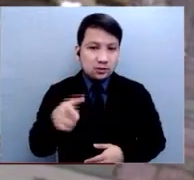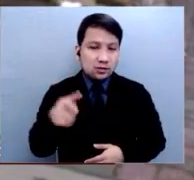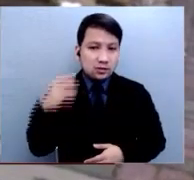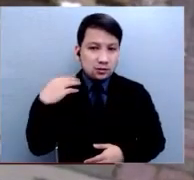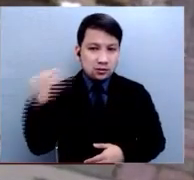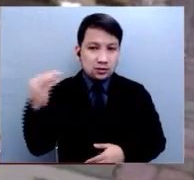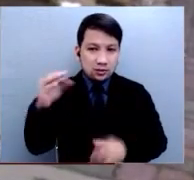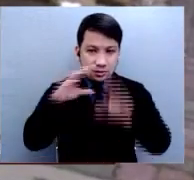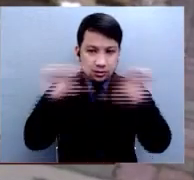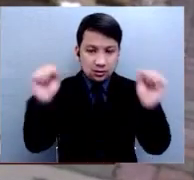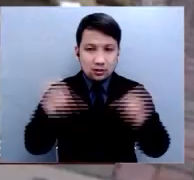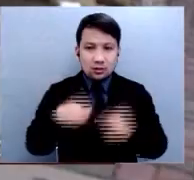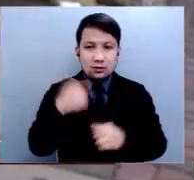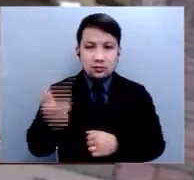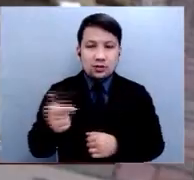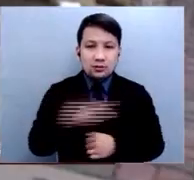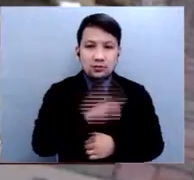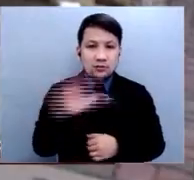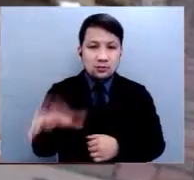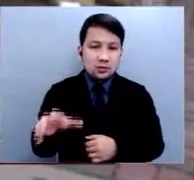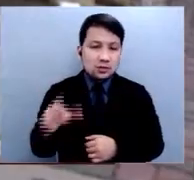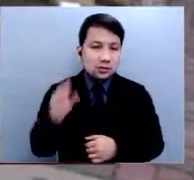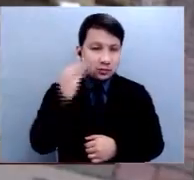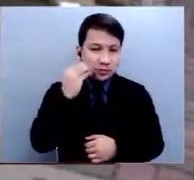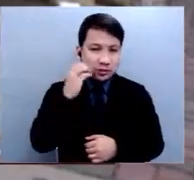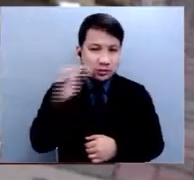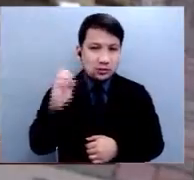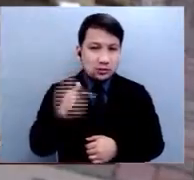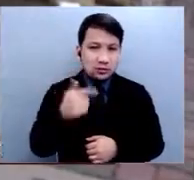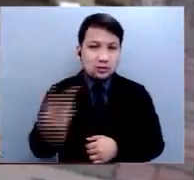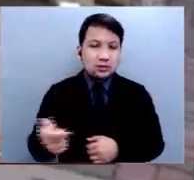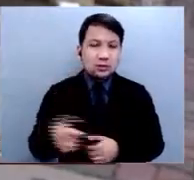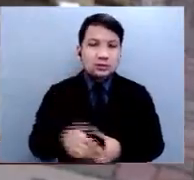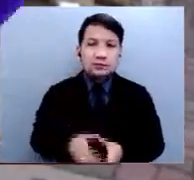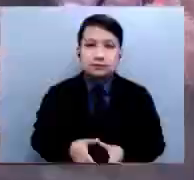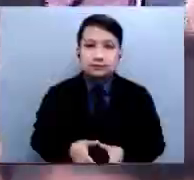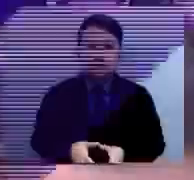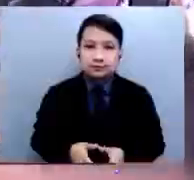presidential candidate. Nasa frontline ng balitang yan si Marian Enriquez.